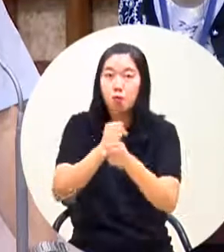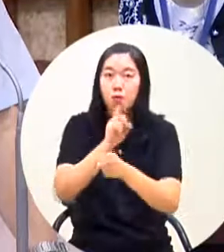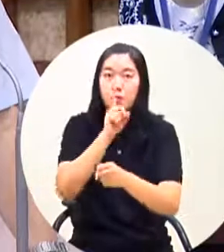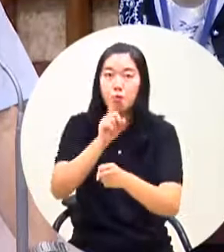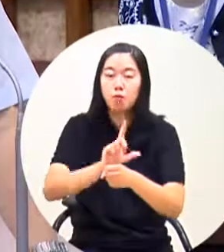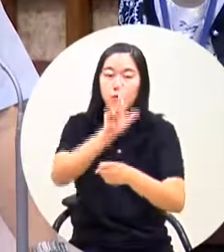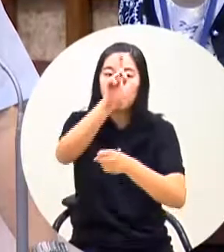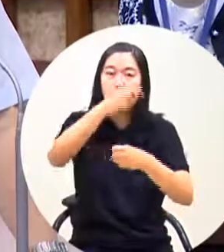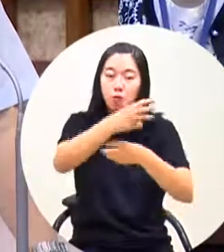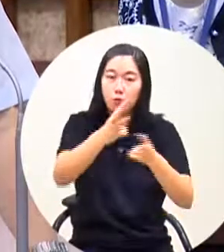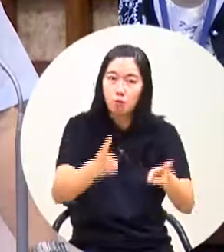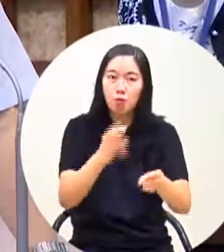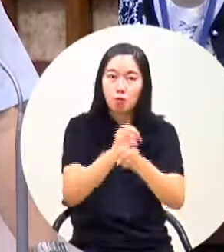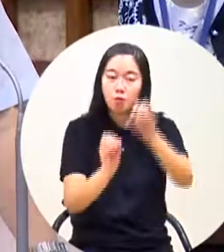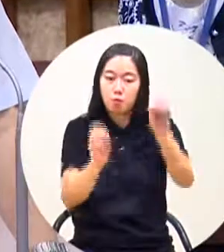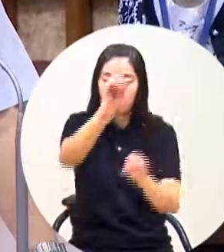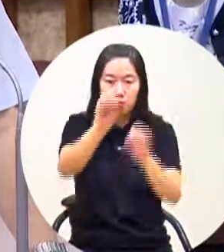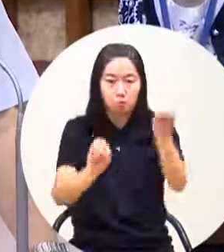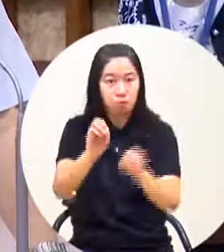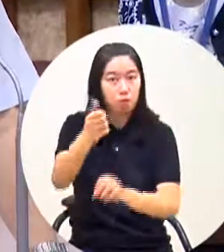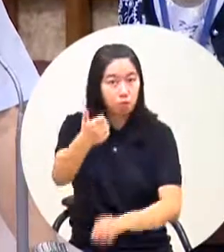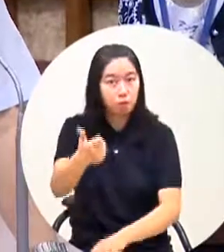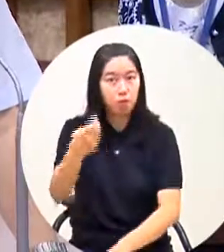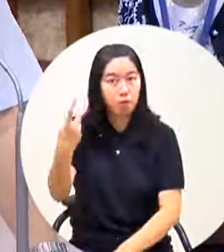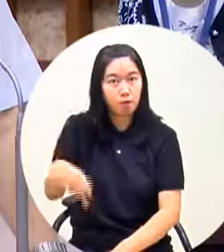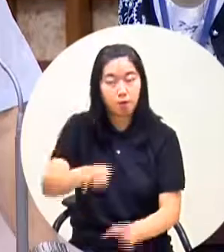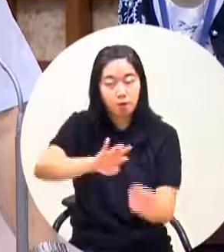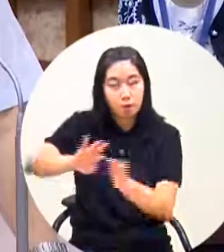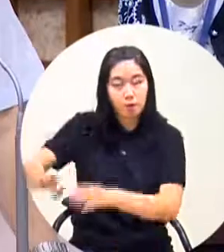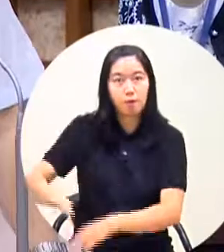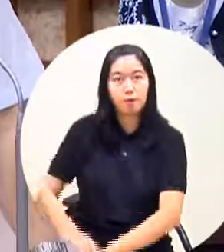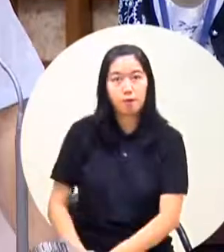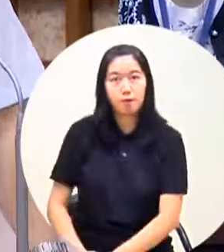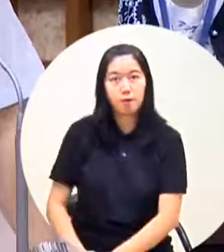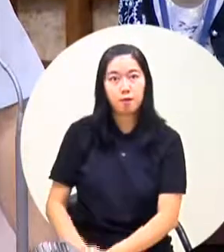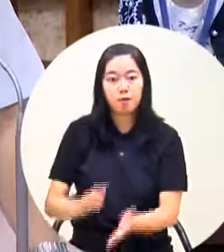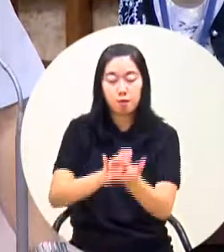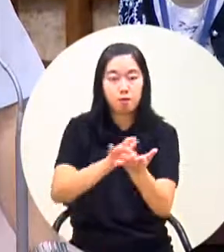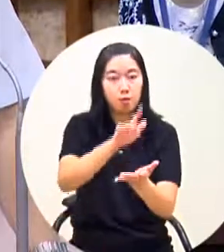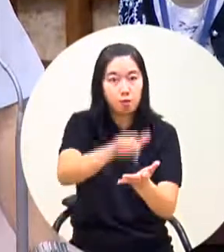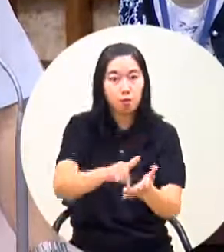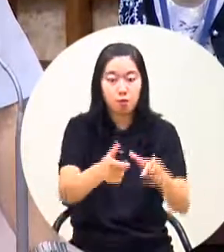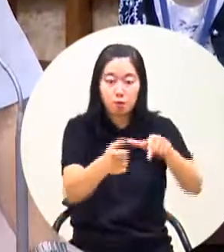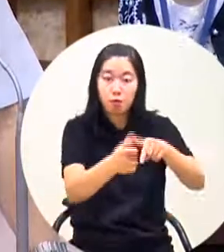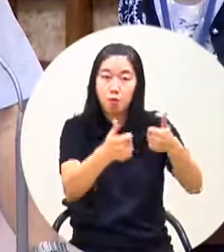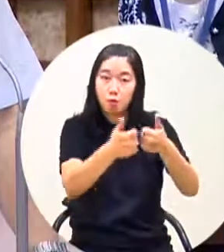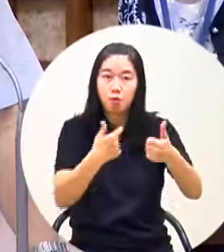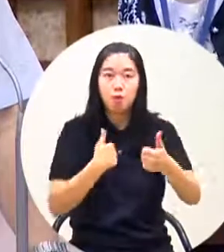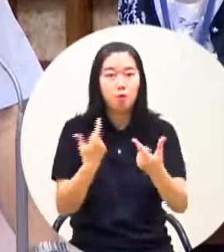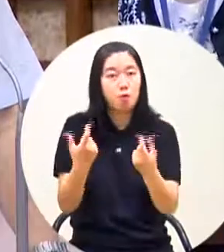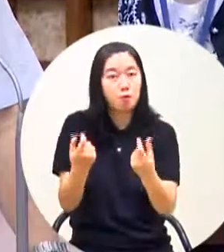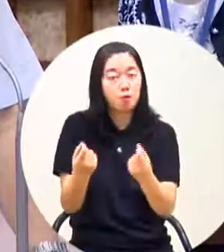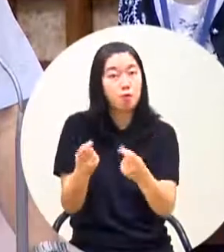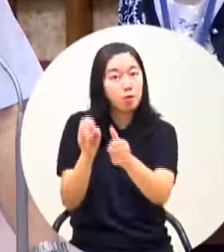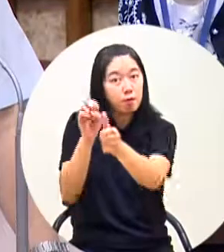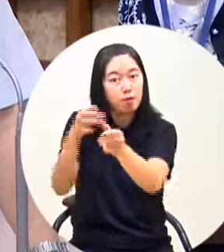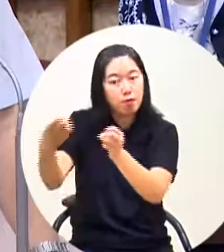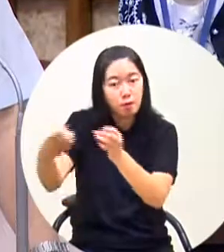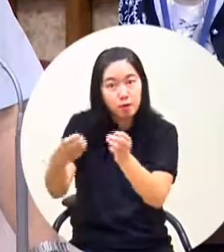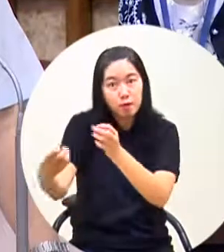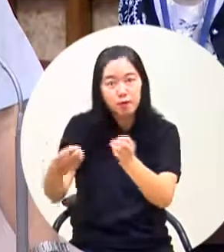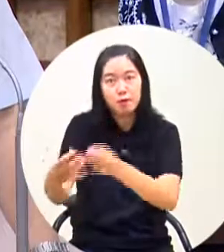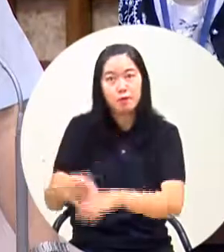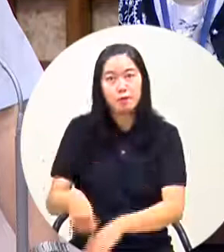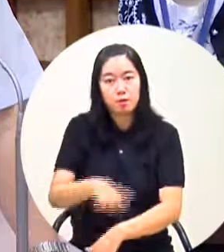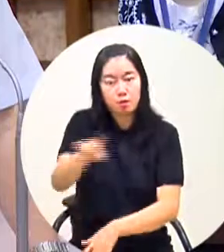时间的调整，这是一个很重要。另外就是讲，伫迄个药师工会部分吼，我嘛有甲因做一寡了解啦吼，啊，大概